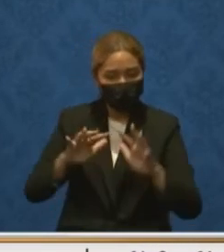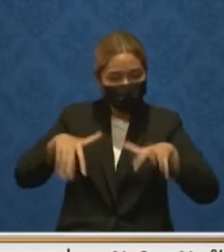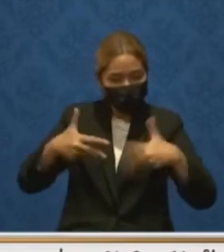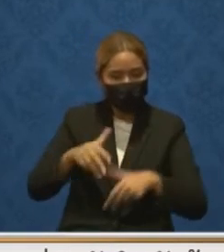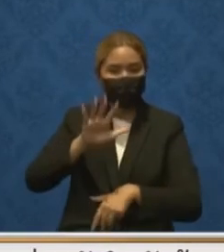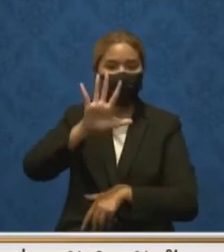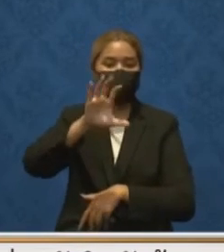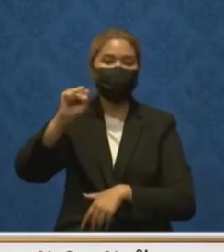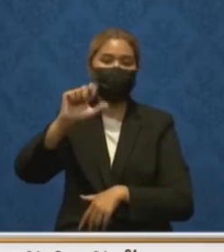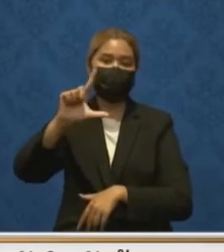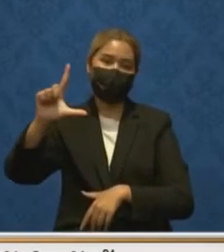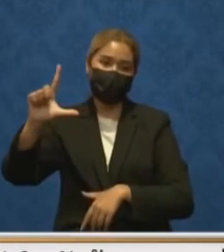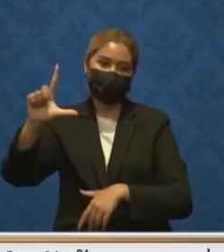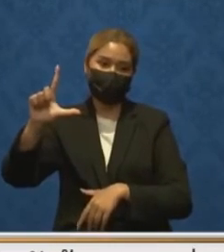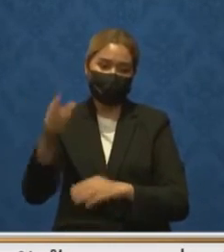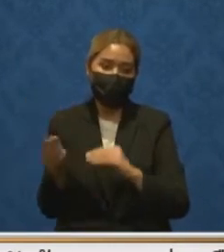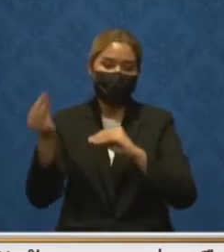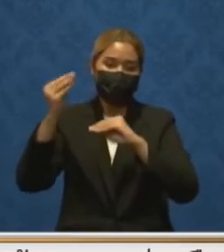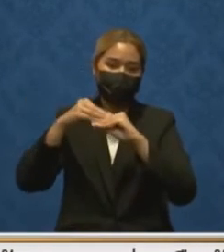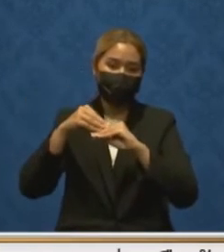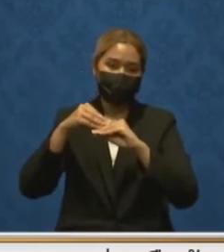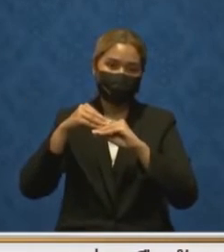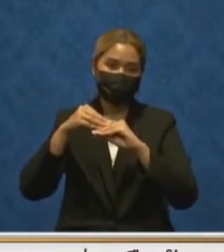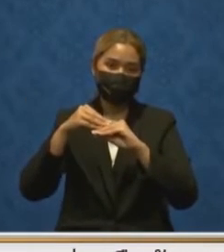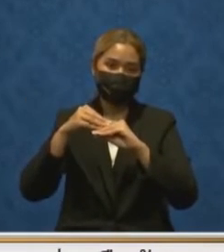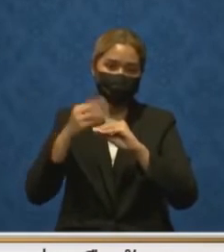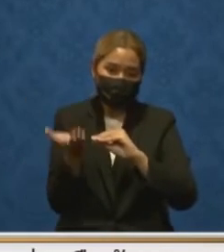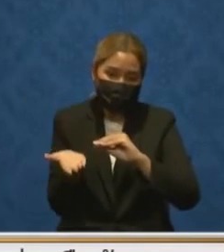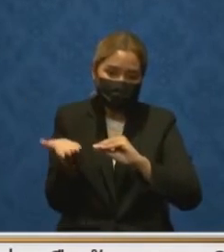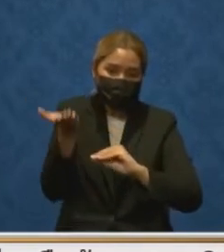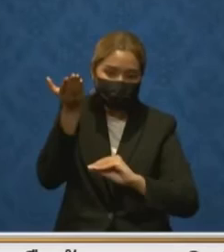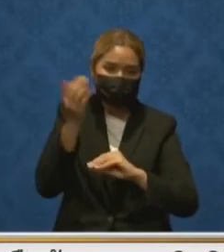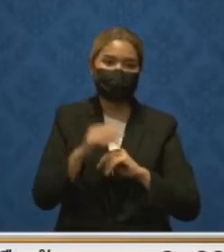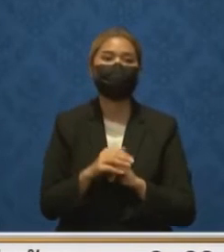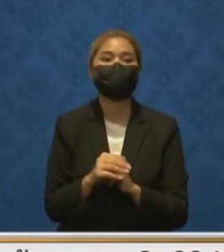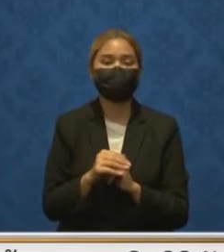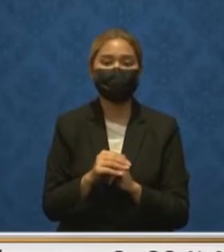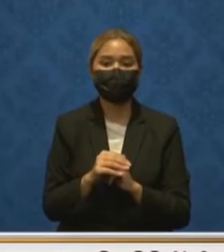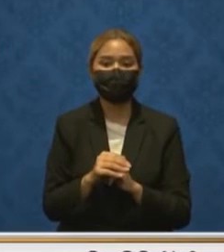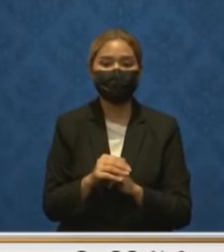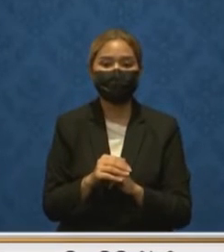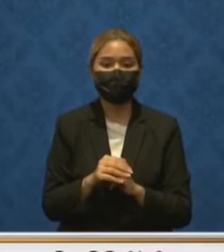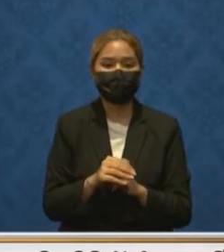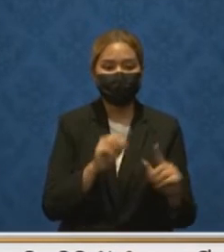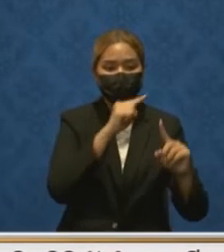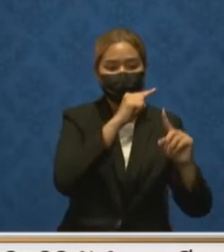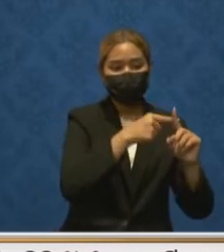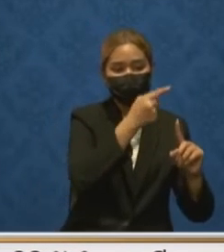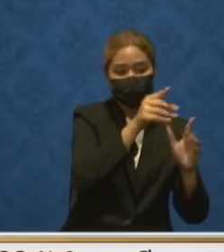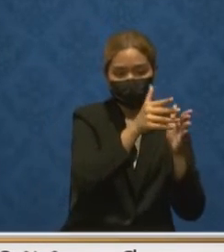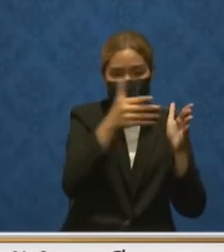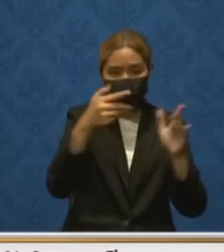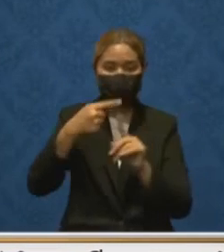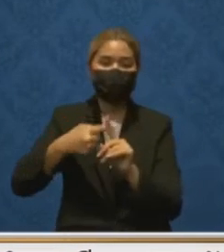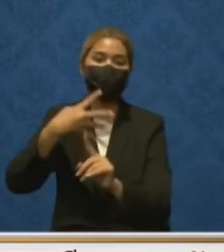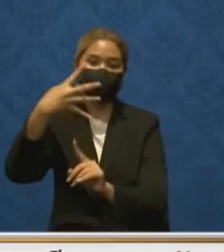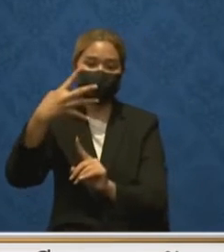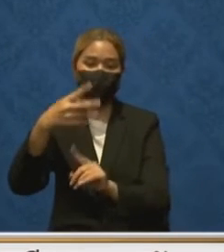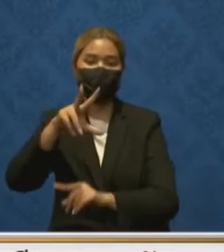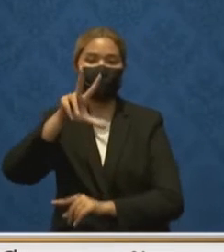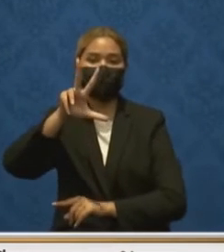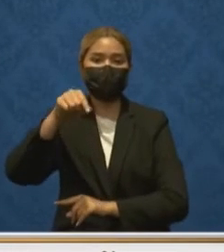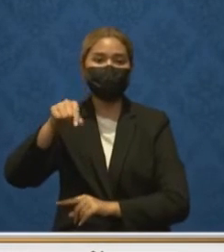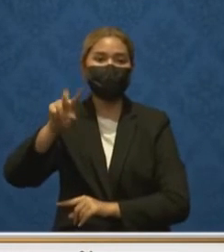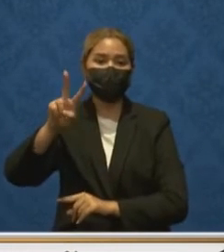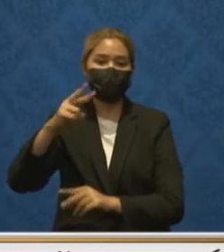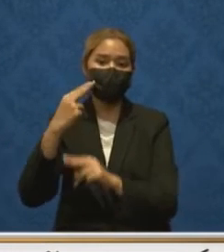นล้านบาทคือจาก 8.5 ล้านล้านเป็น 9 ล้านล้านบาทปรากศว่ 4 เดือนเราทำได้ 3.2 ถ้า